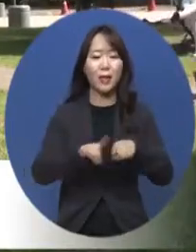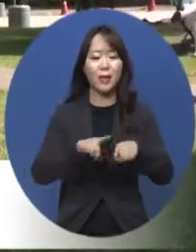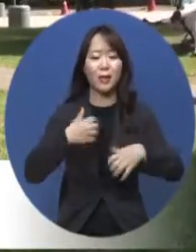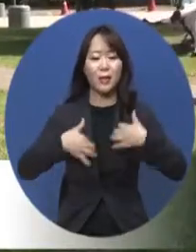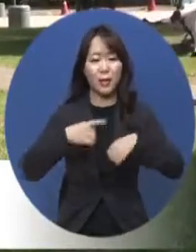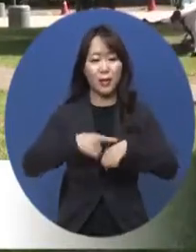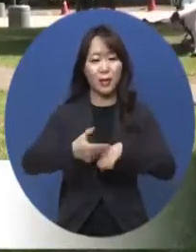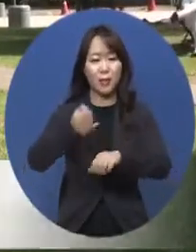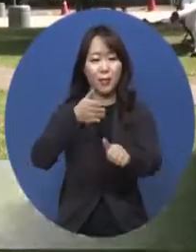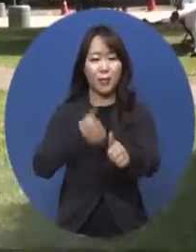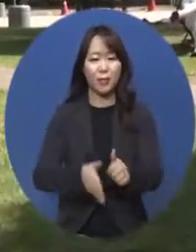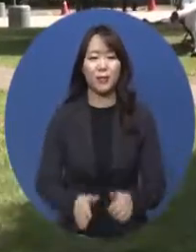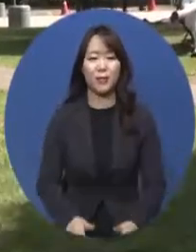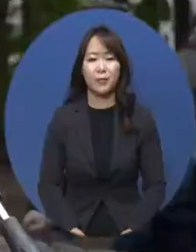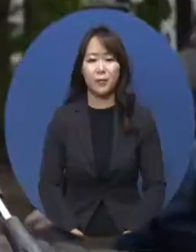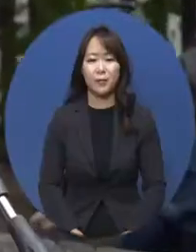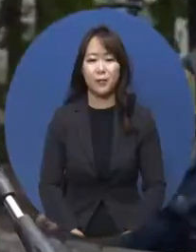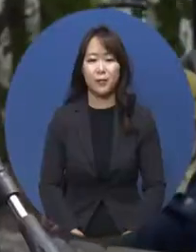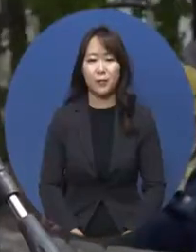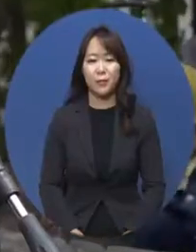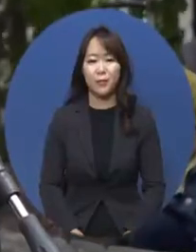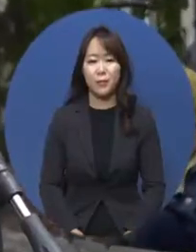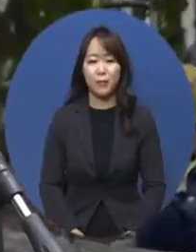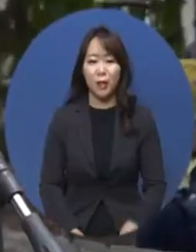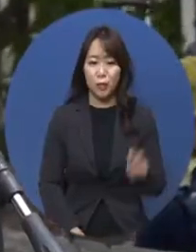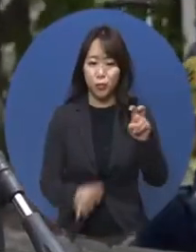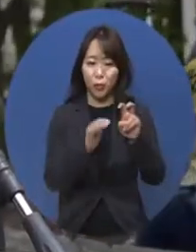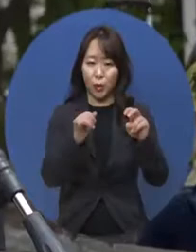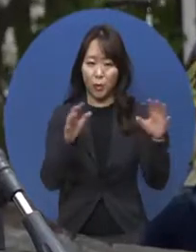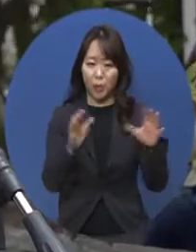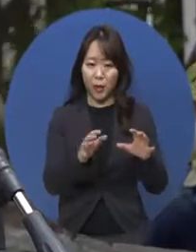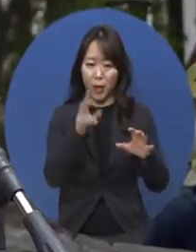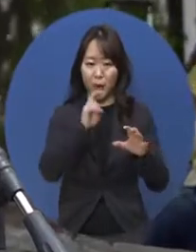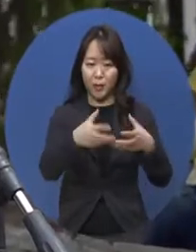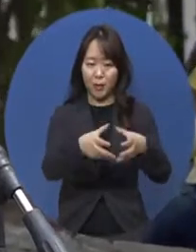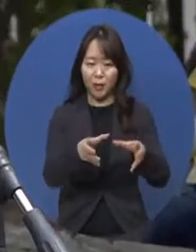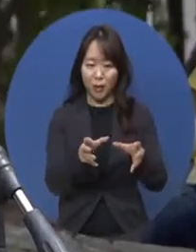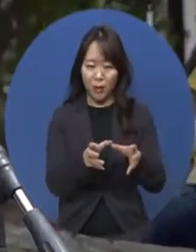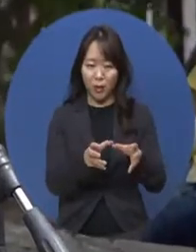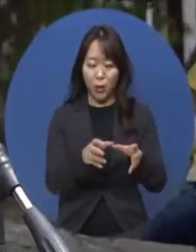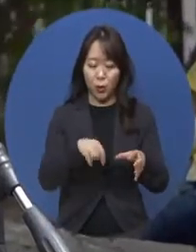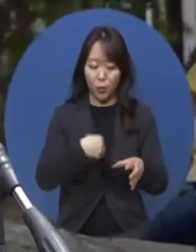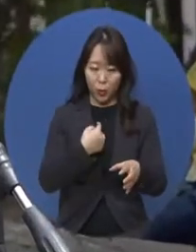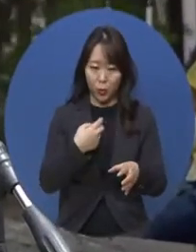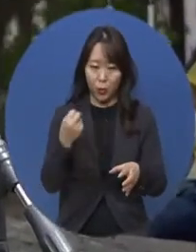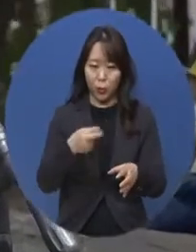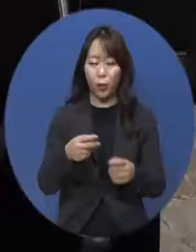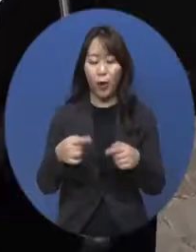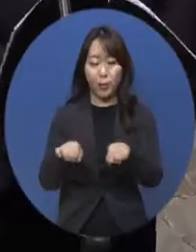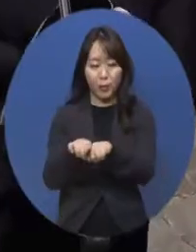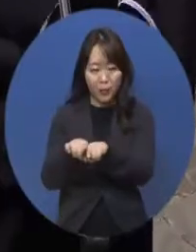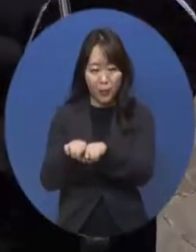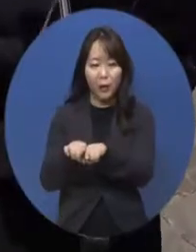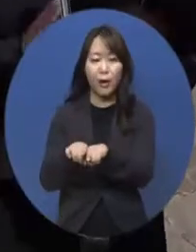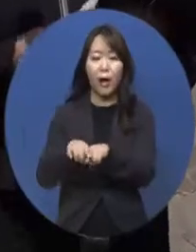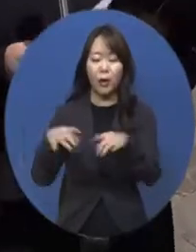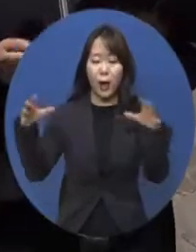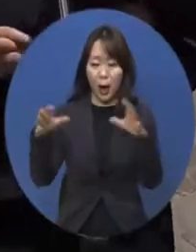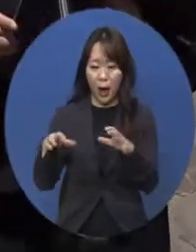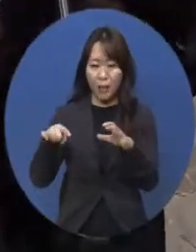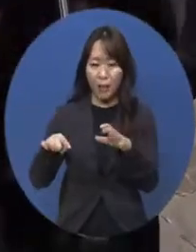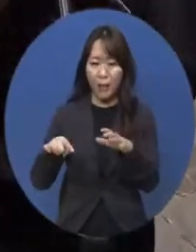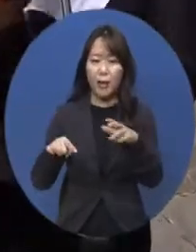즐거운 시간이 되시기를 바라겠습니다. 20명으로 구성된 합창단은 솔로, 트리오,